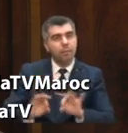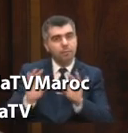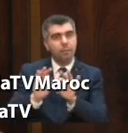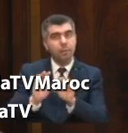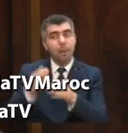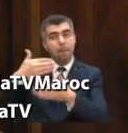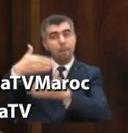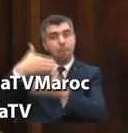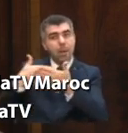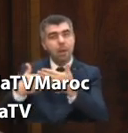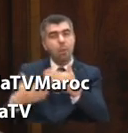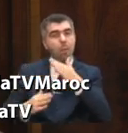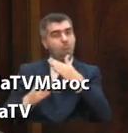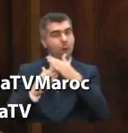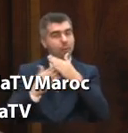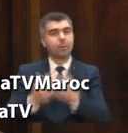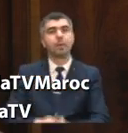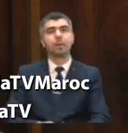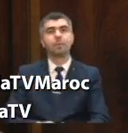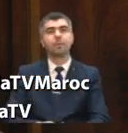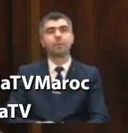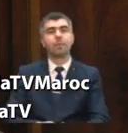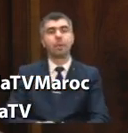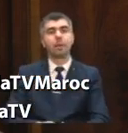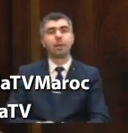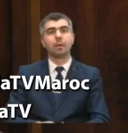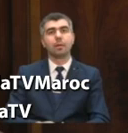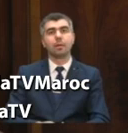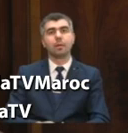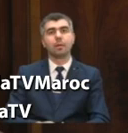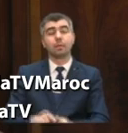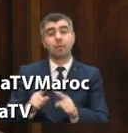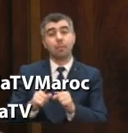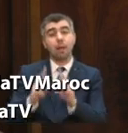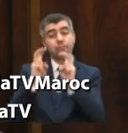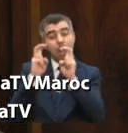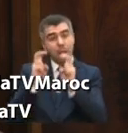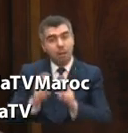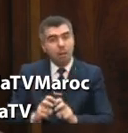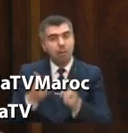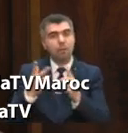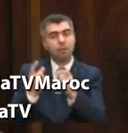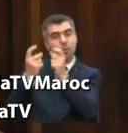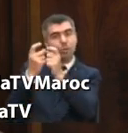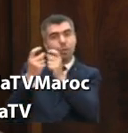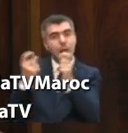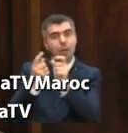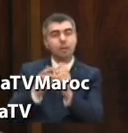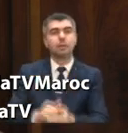توقفت، 83% من العدد الإجمالي للمقاولات الصغيرة توقفت، الإفلاس ديال المقاولات اللي